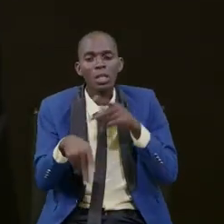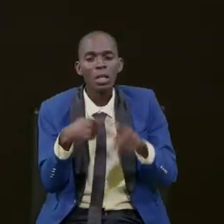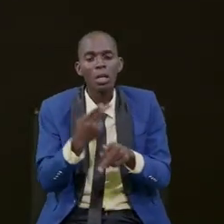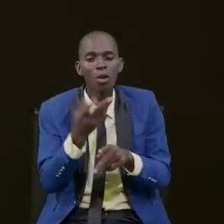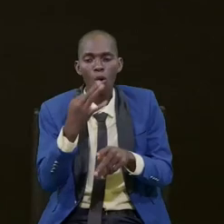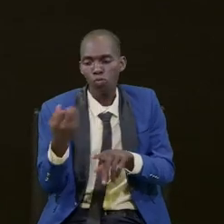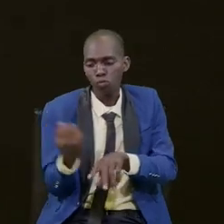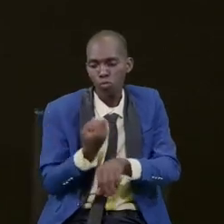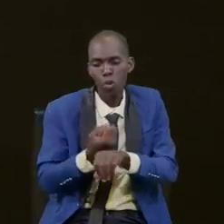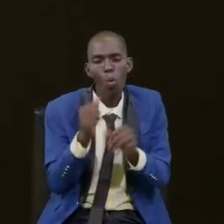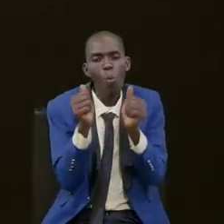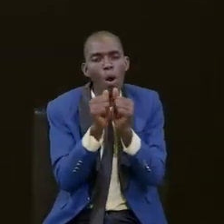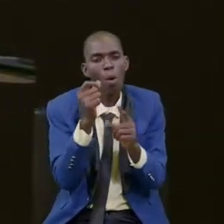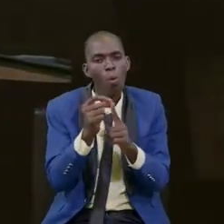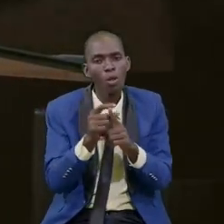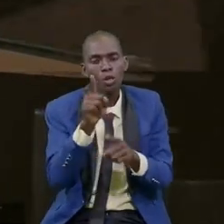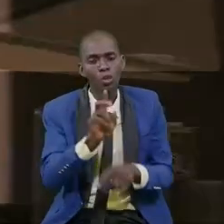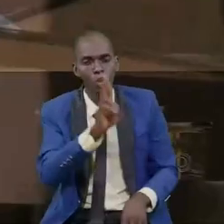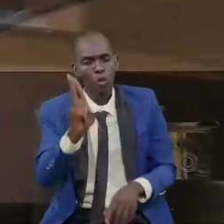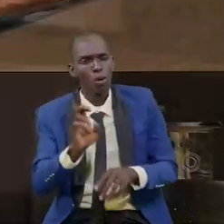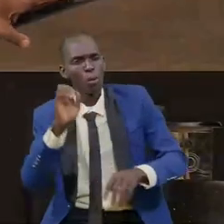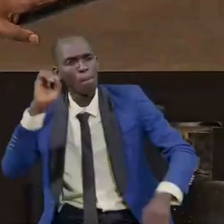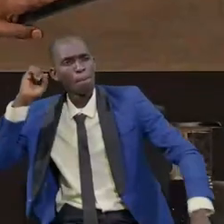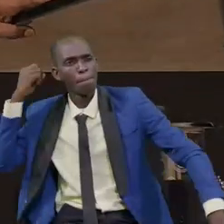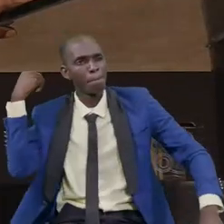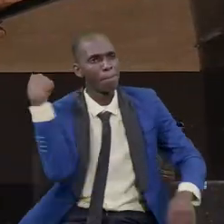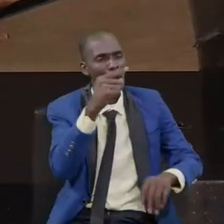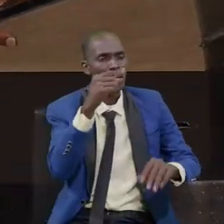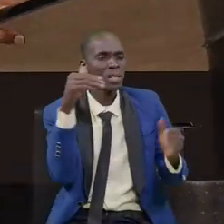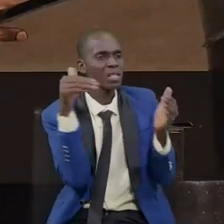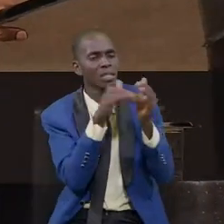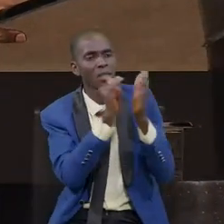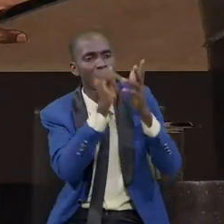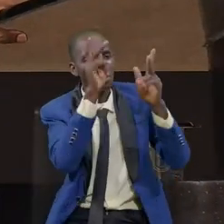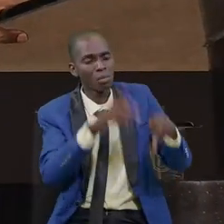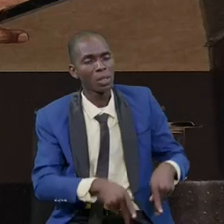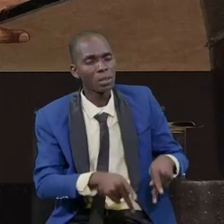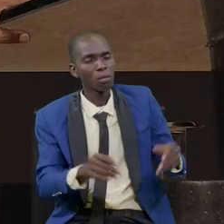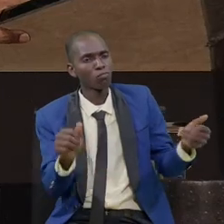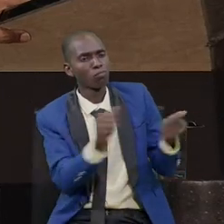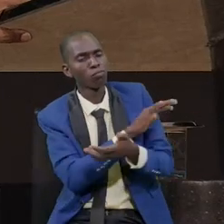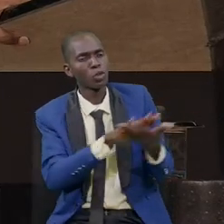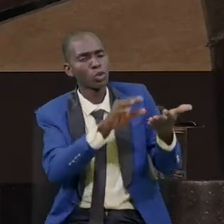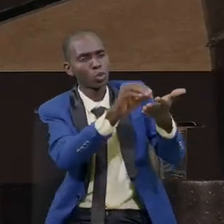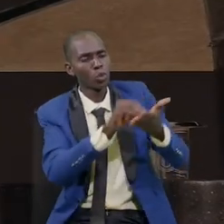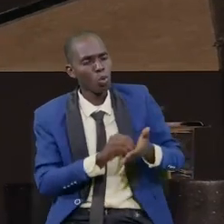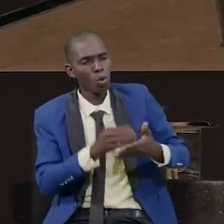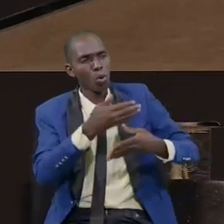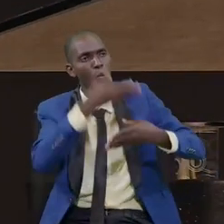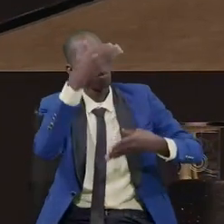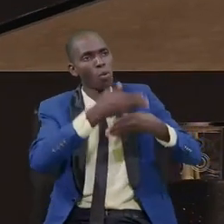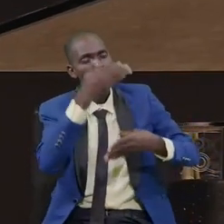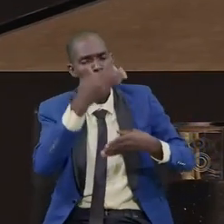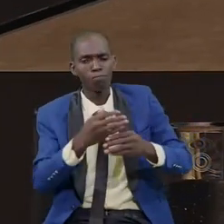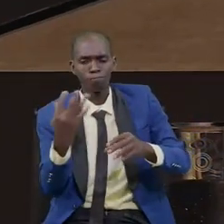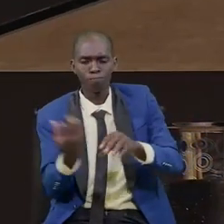avez prises. Jetez ici, brisez sa fenêtre, vous jetez là-bas, vous détruisez sa porte, vous